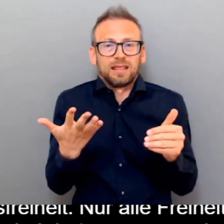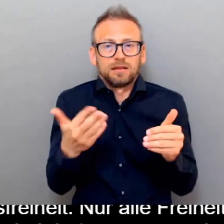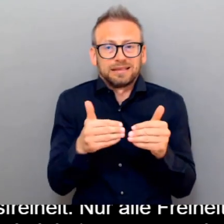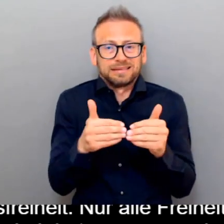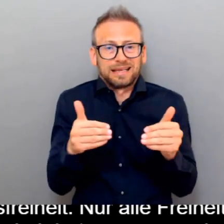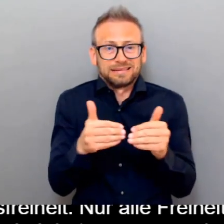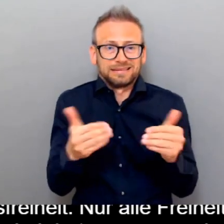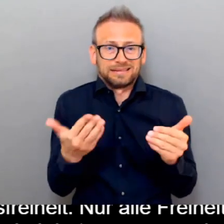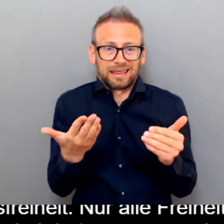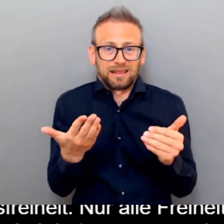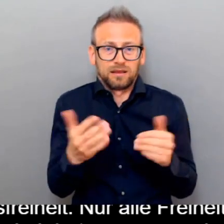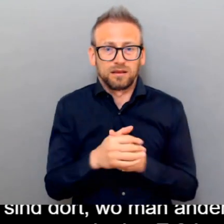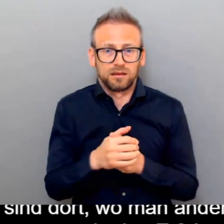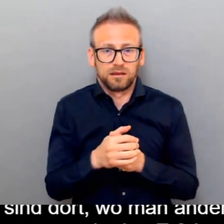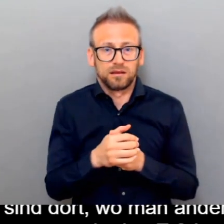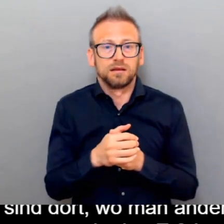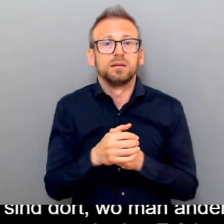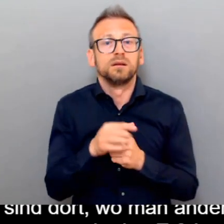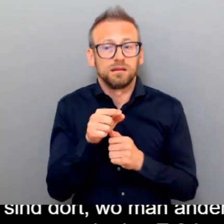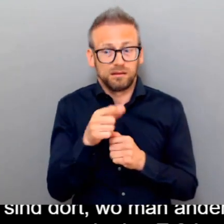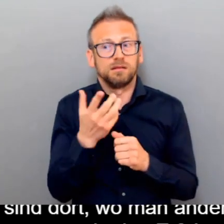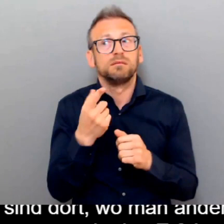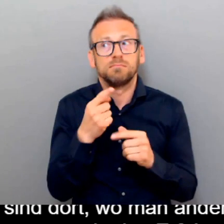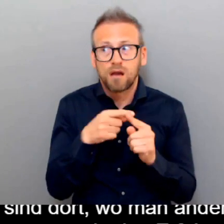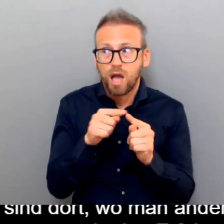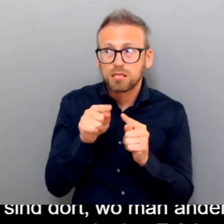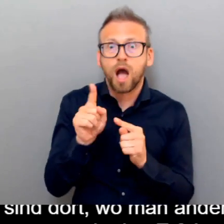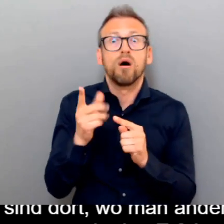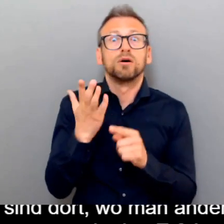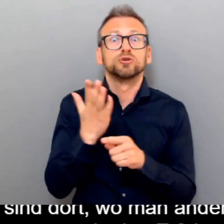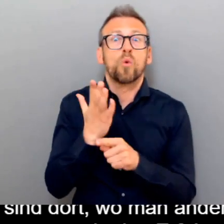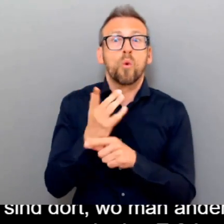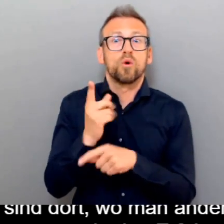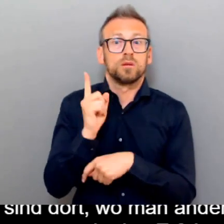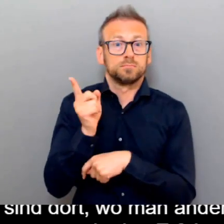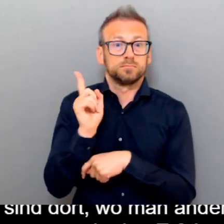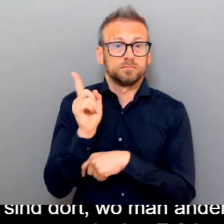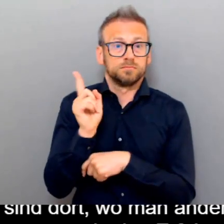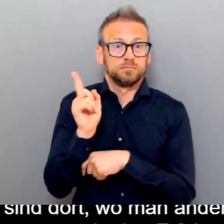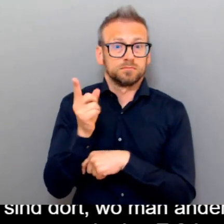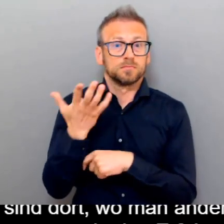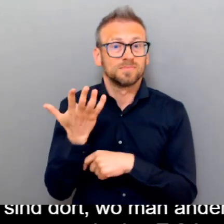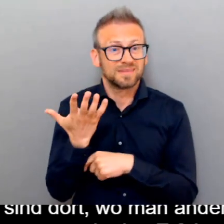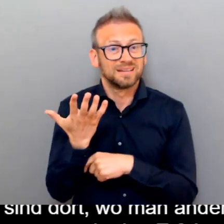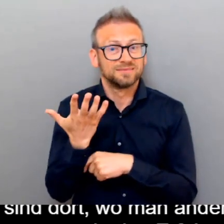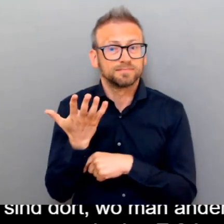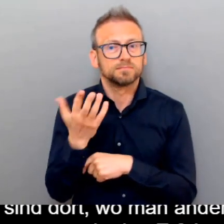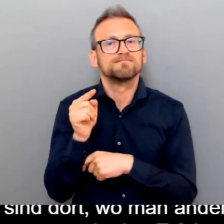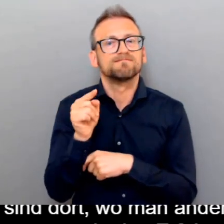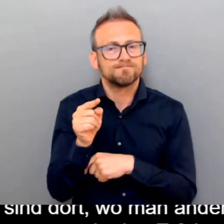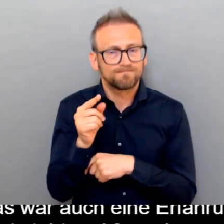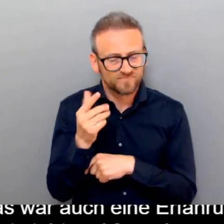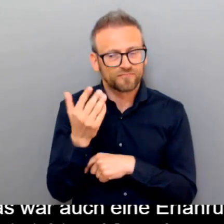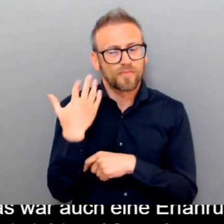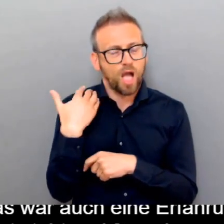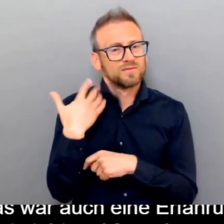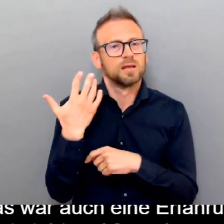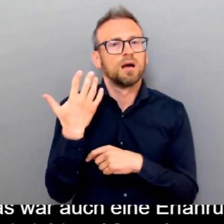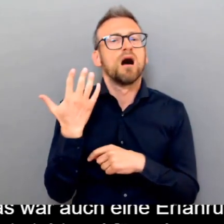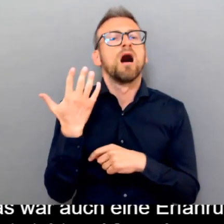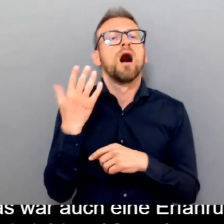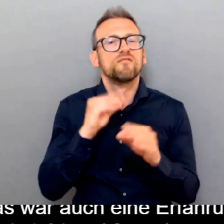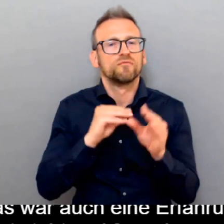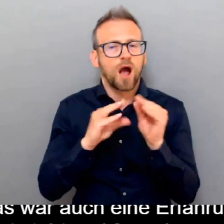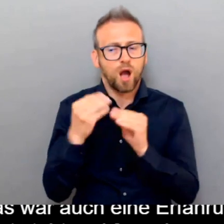dass sich Dritte, die einfach nur vorbeigegangen sind oder vorbeigehen wollten, geängstigt haben, bedroht wurden. Und das ist